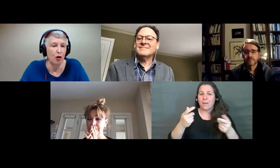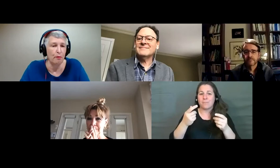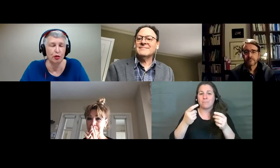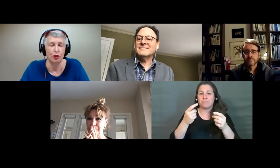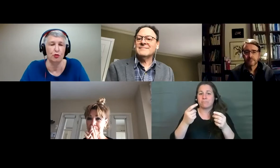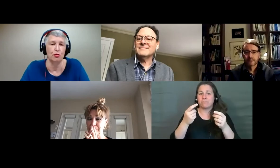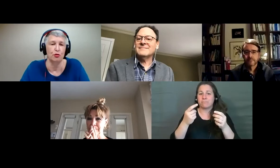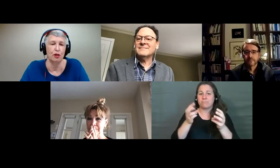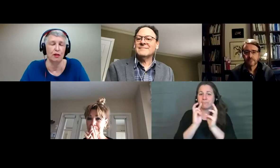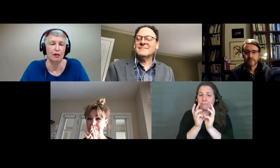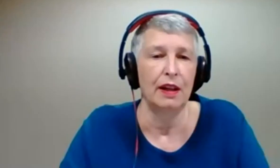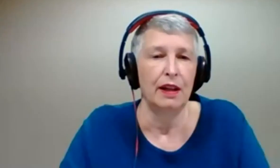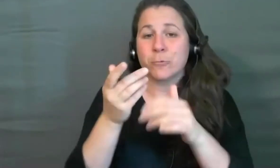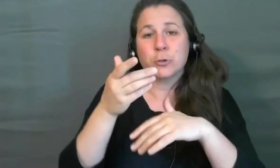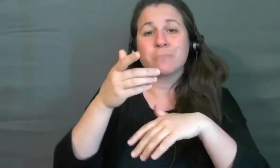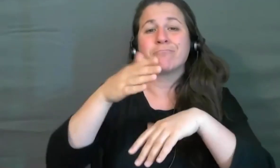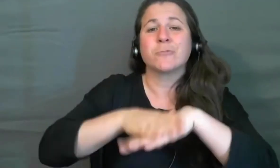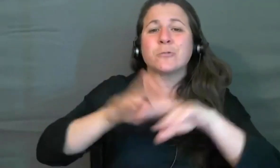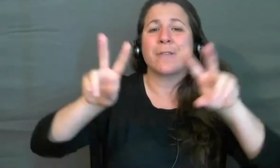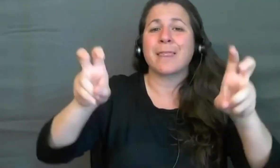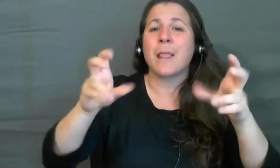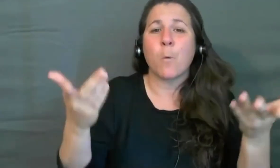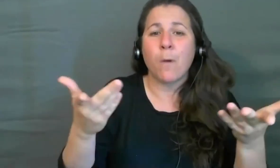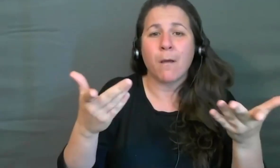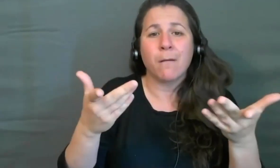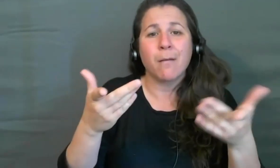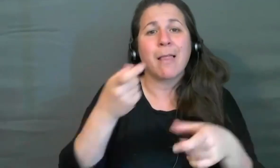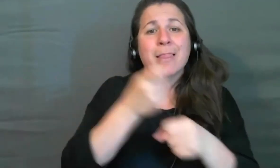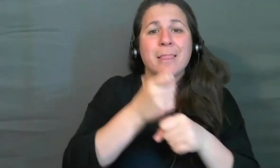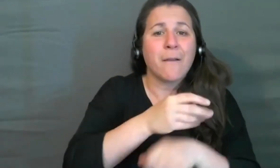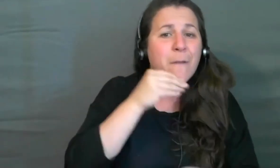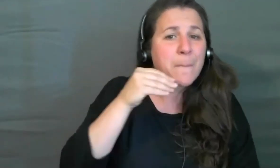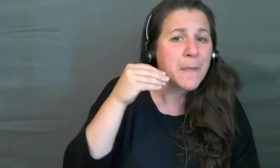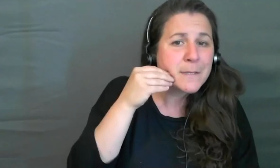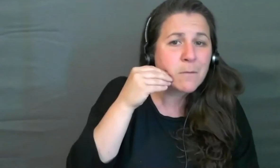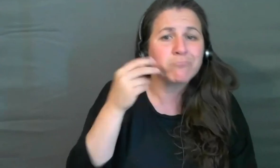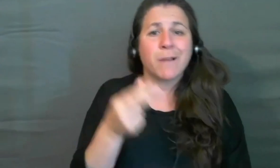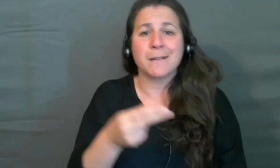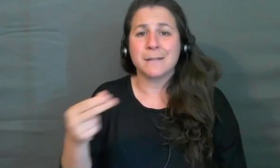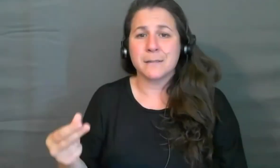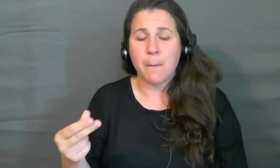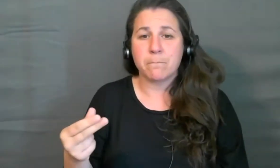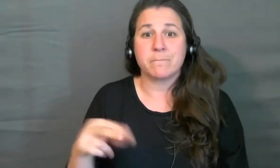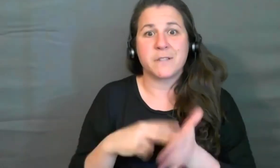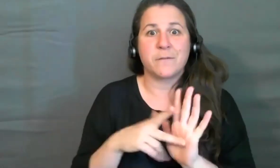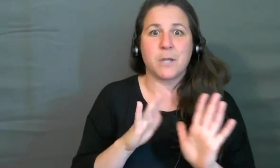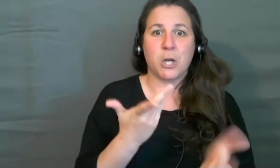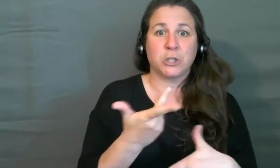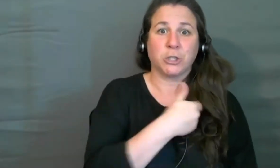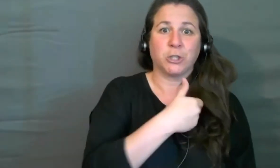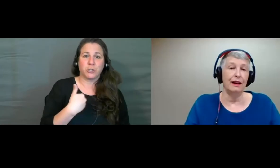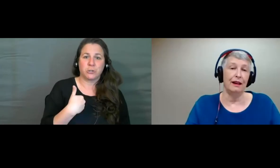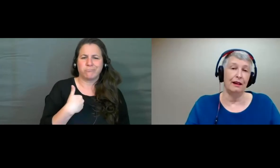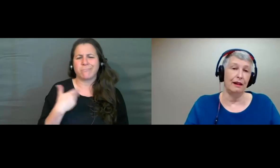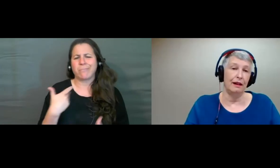webinaire portant sur télétravail et handicap, donc opportunités et défis. Alors, je